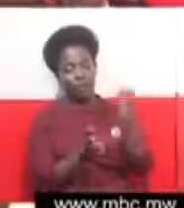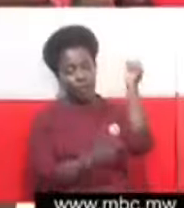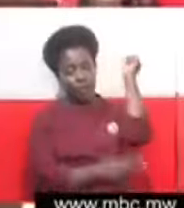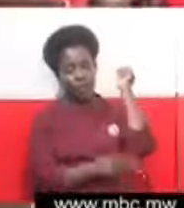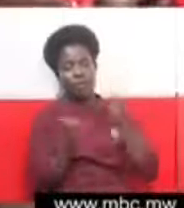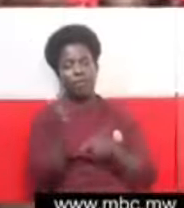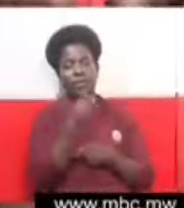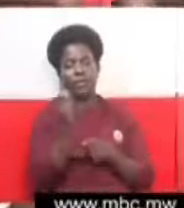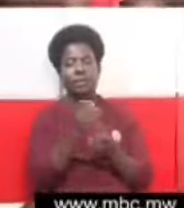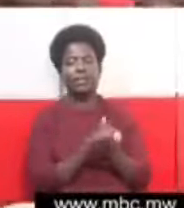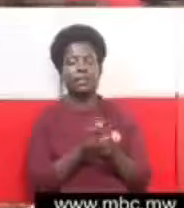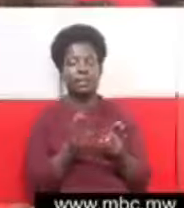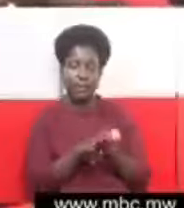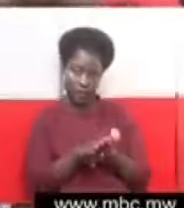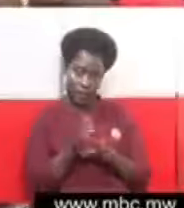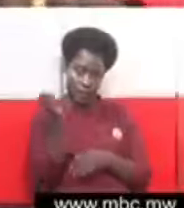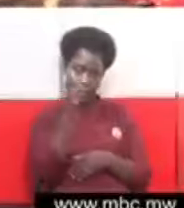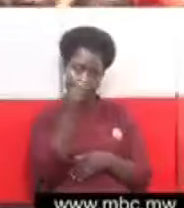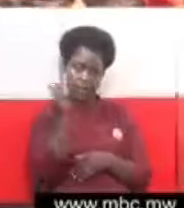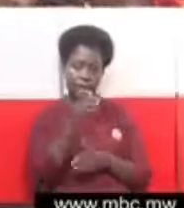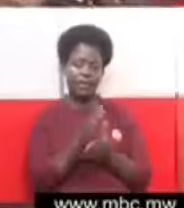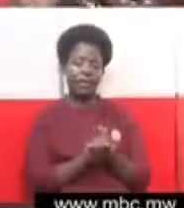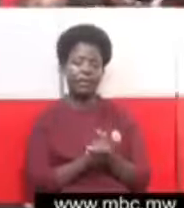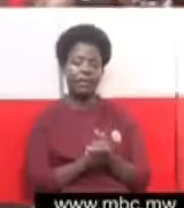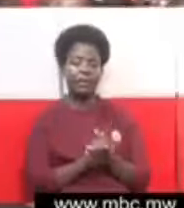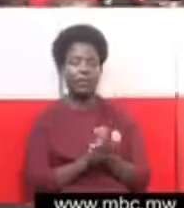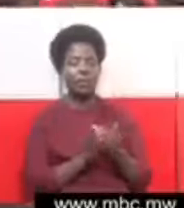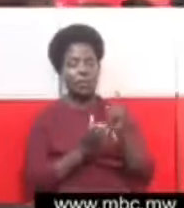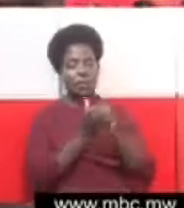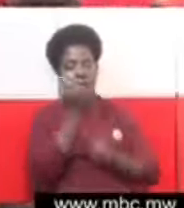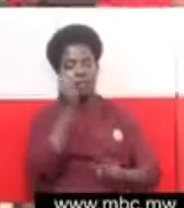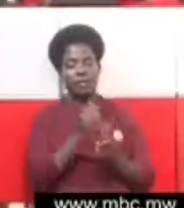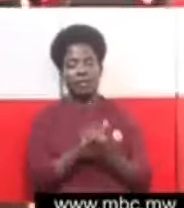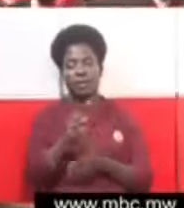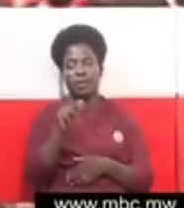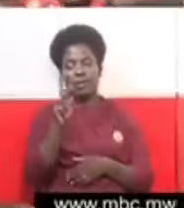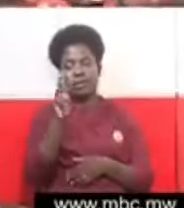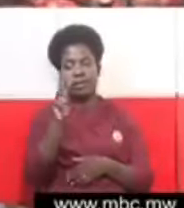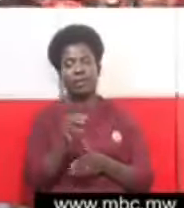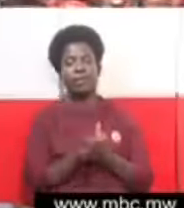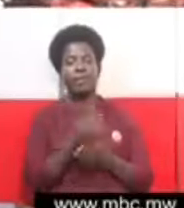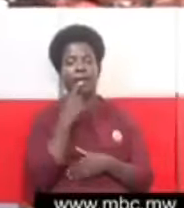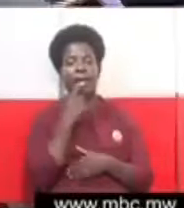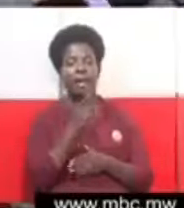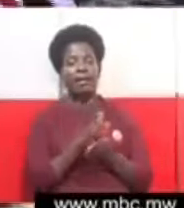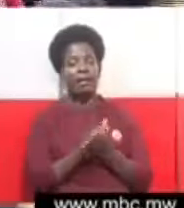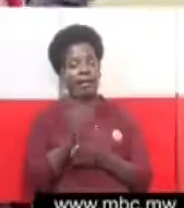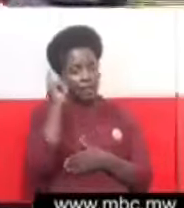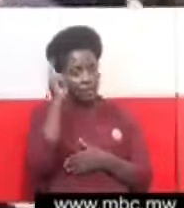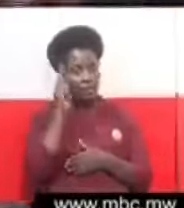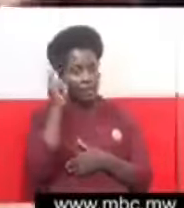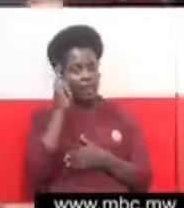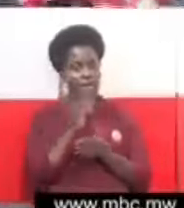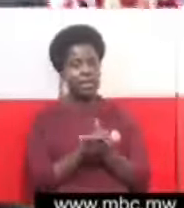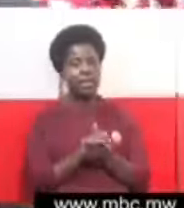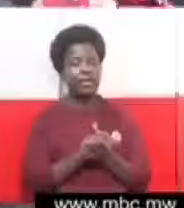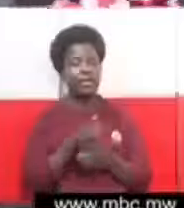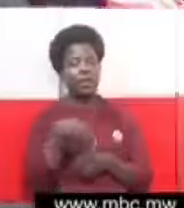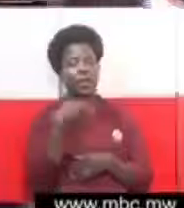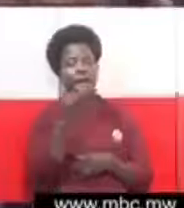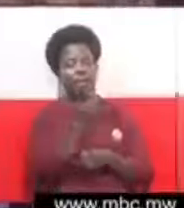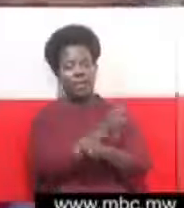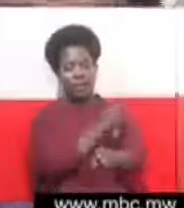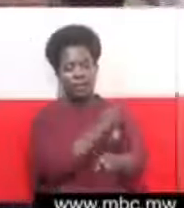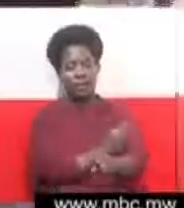iyu yemwenso ndi president wogwirizira wa chipani cha UTM anati Dr. Chakwela wawapatsa